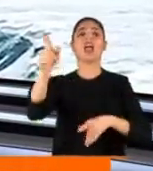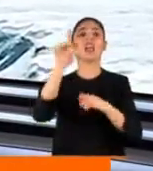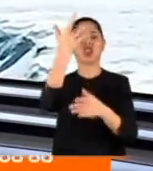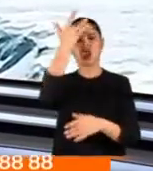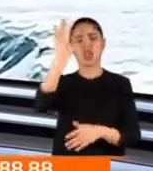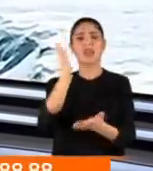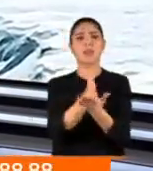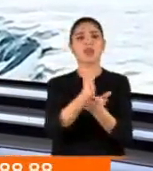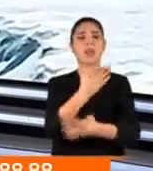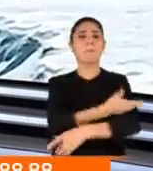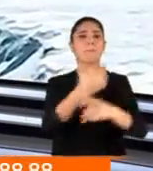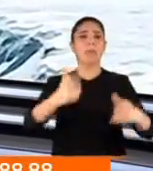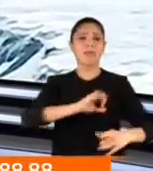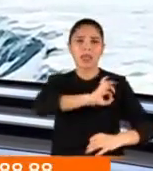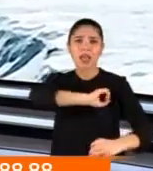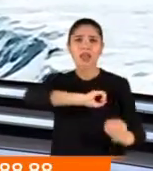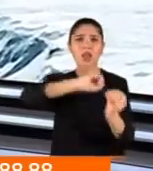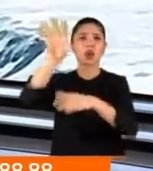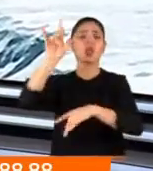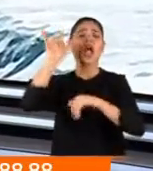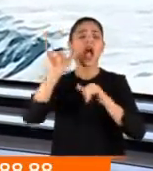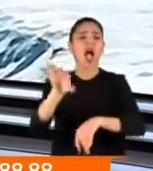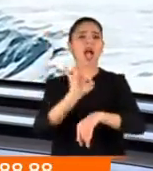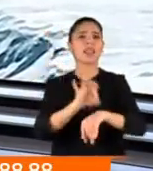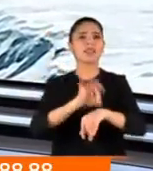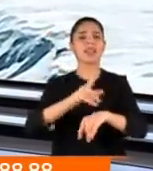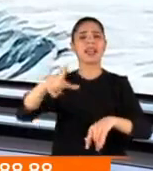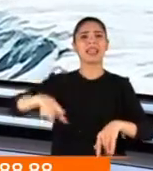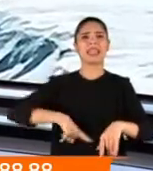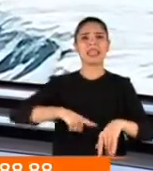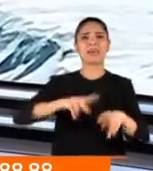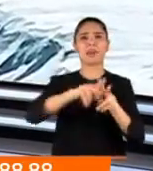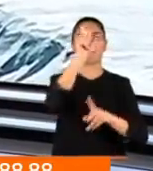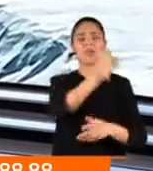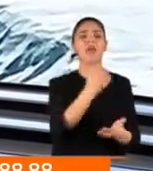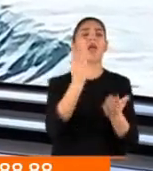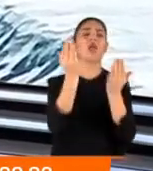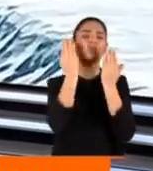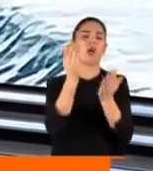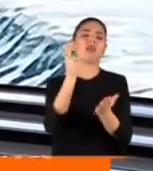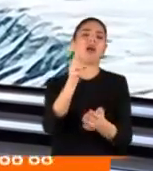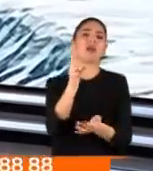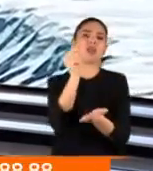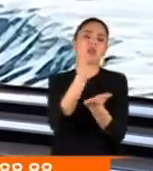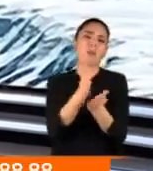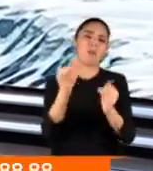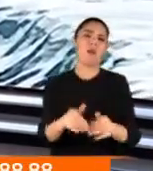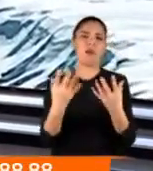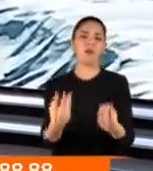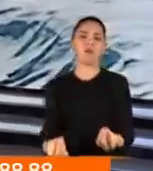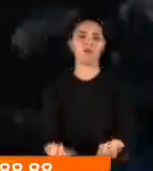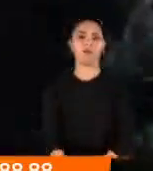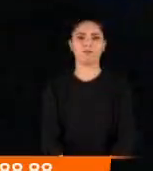cenazesi memleketine gönderildi. Aynı dakikalarda İzmirli şehit uzman çavuş Mehmet Onur Özbent de dualarla son yolculuğuna uğurlandı.